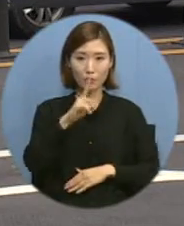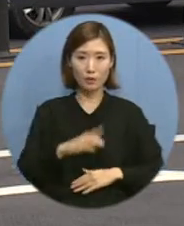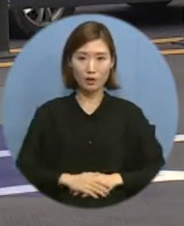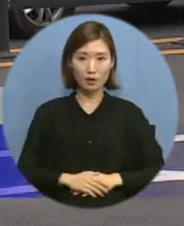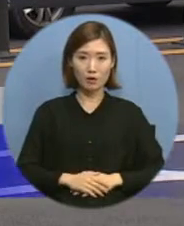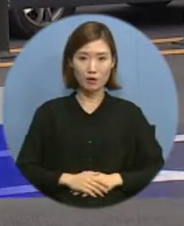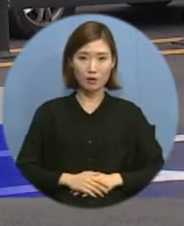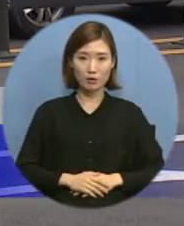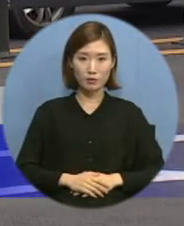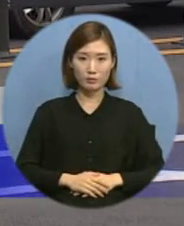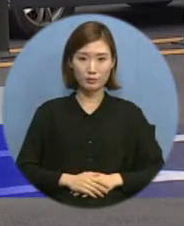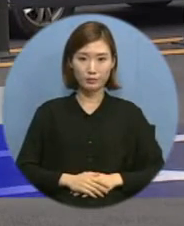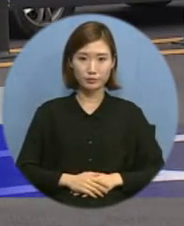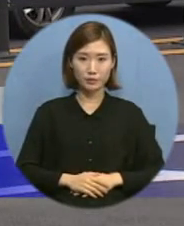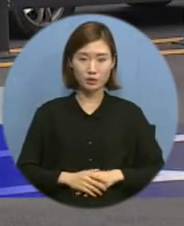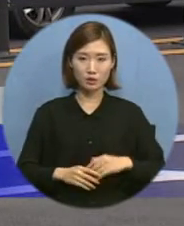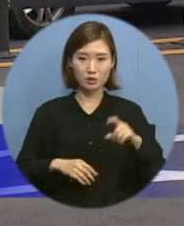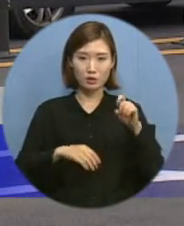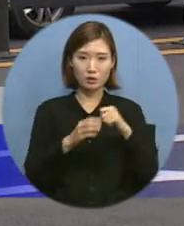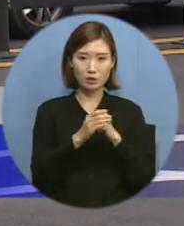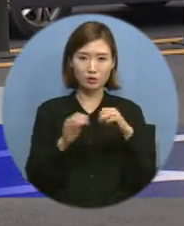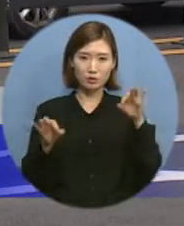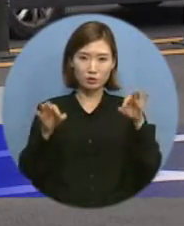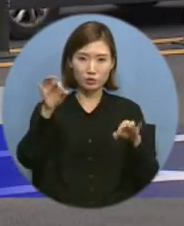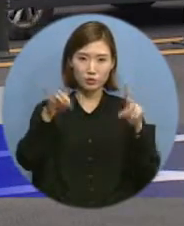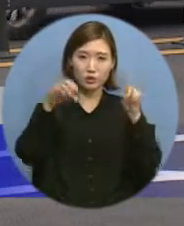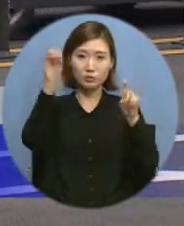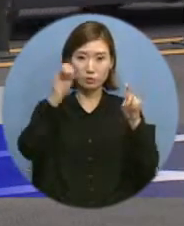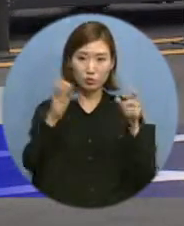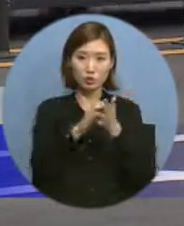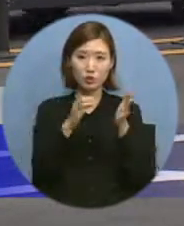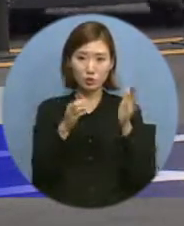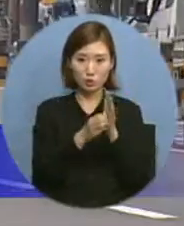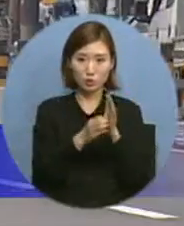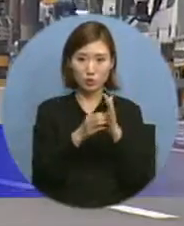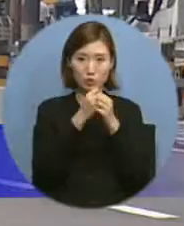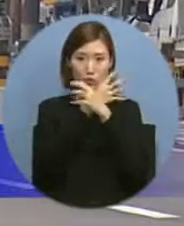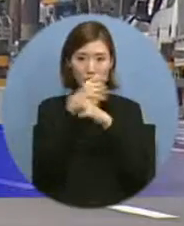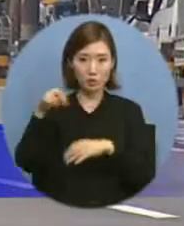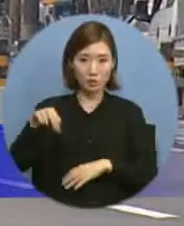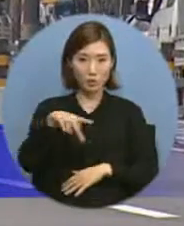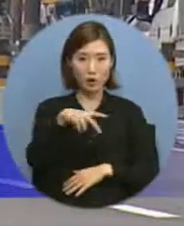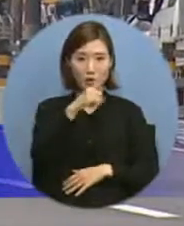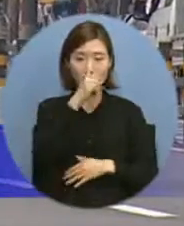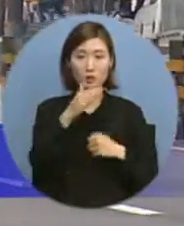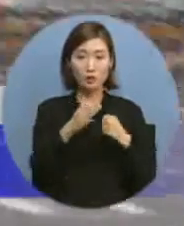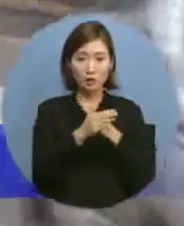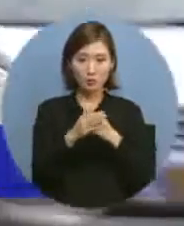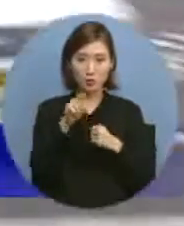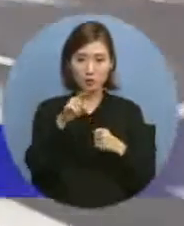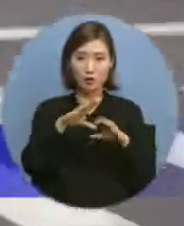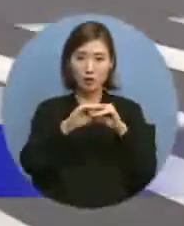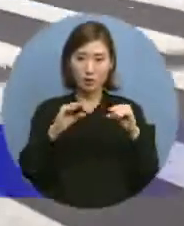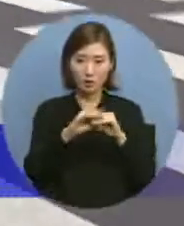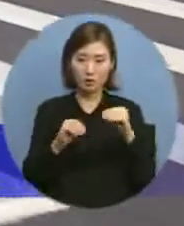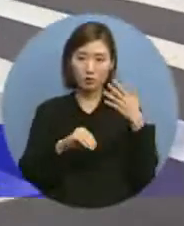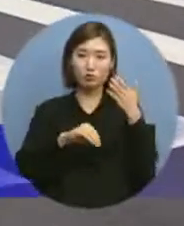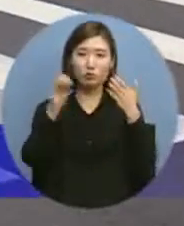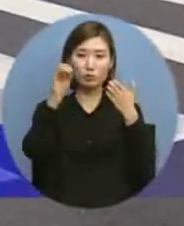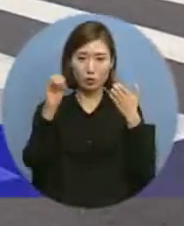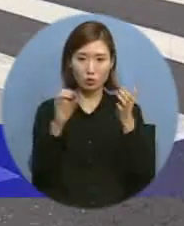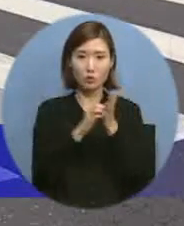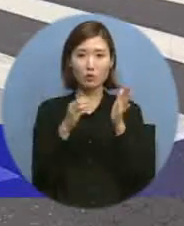10% 되거든요. 예예. 그 된 상태에서 이제 문제가 또 바로 앞에 또 횡단보도가 있기 때문에 네. 그런 부분에서 저희가